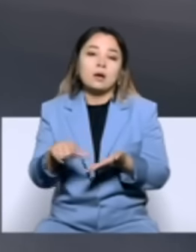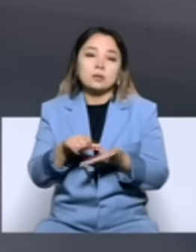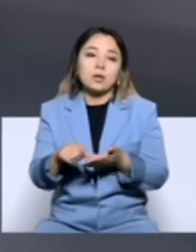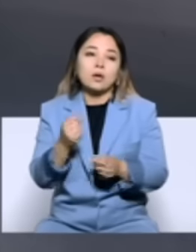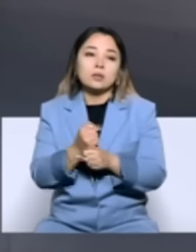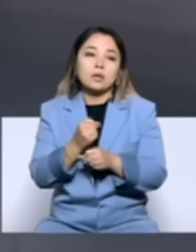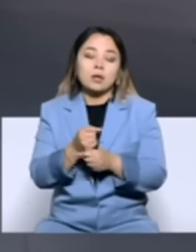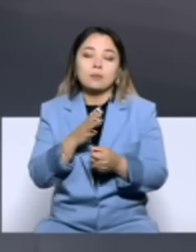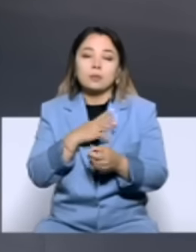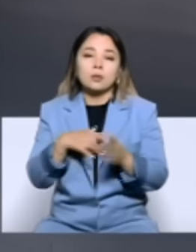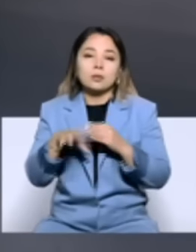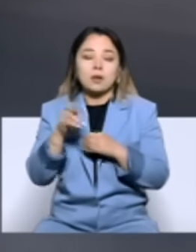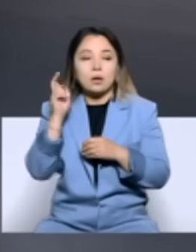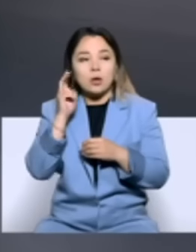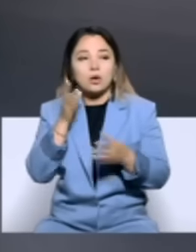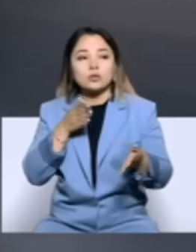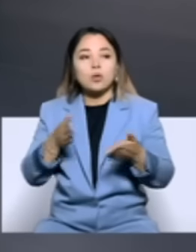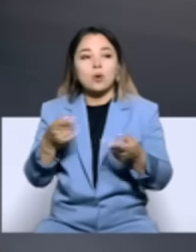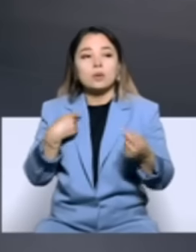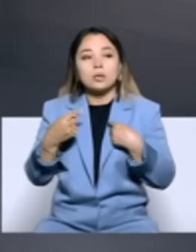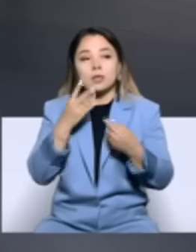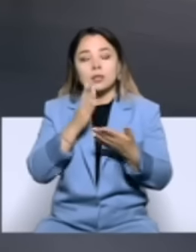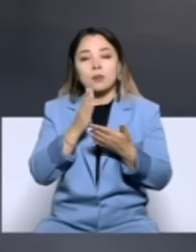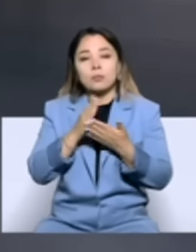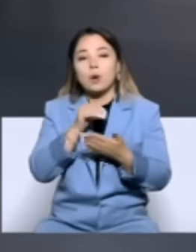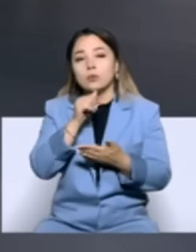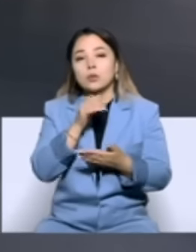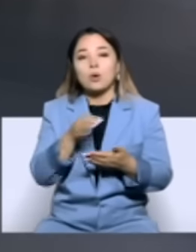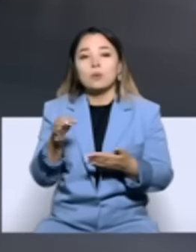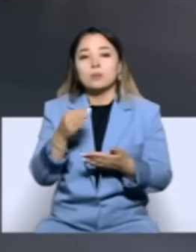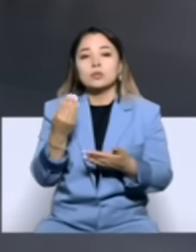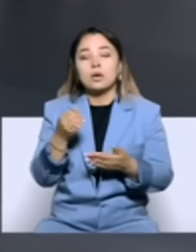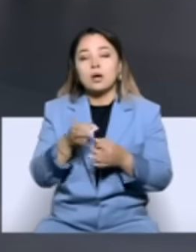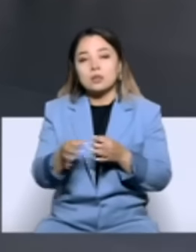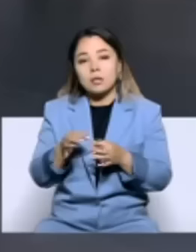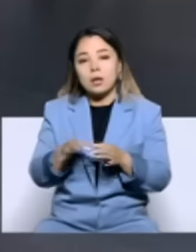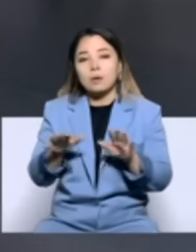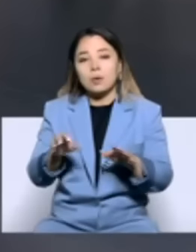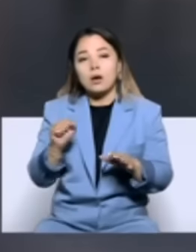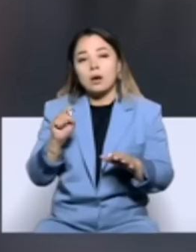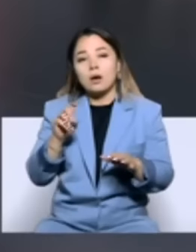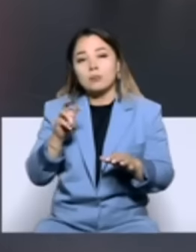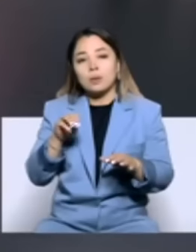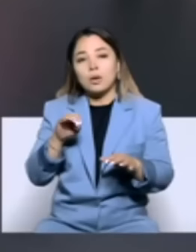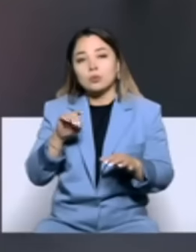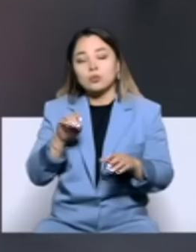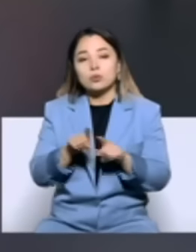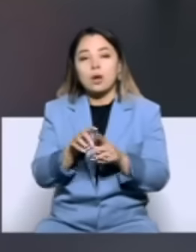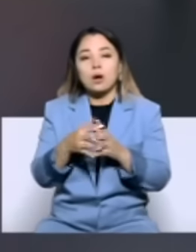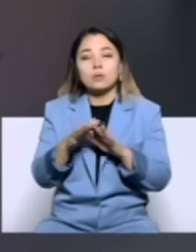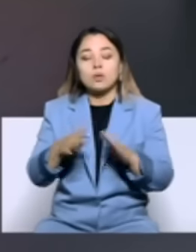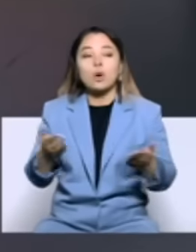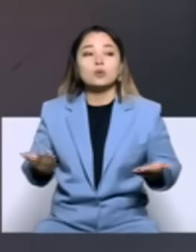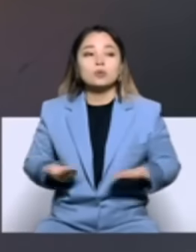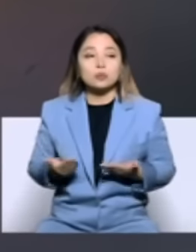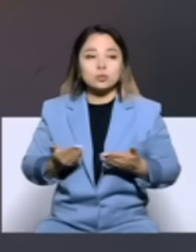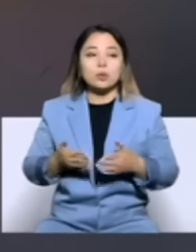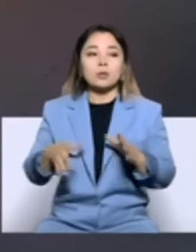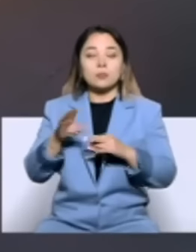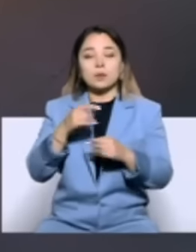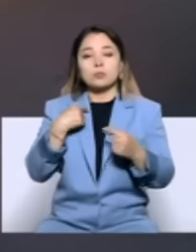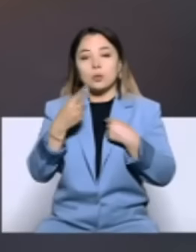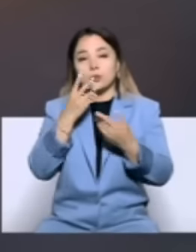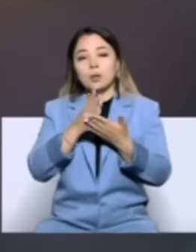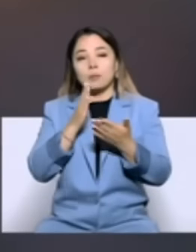асфальт сұрап жүргенде қара жолға зар болып қалды. Қостанай облысының Шалғай шетіндегі Ахмет Байтұрсынұлы ауылының тұрғындары пұшайман болып